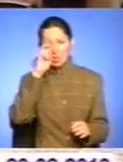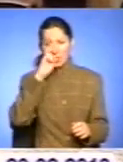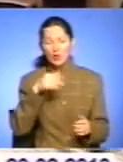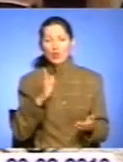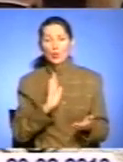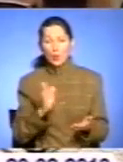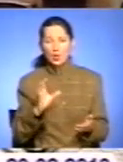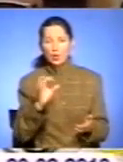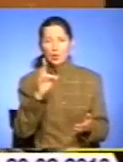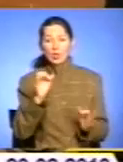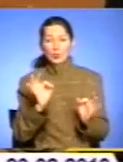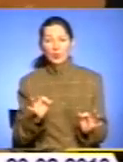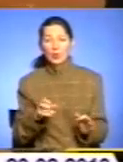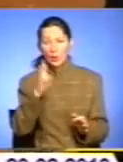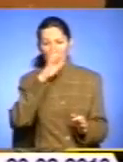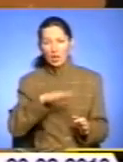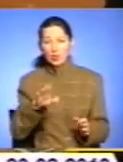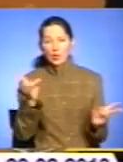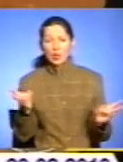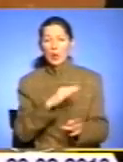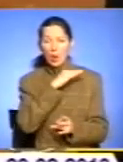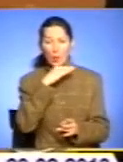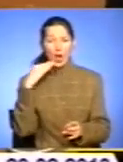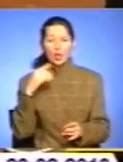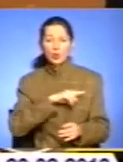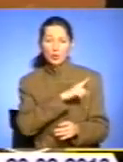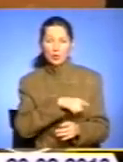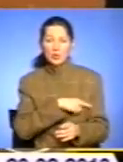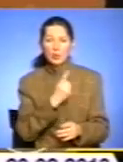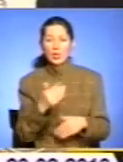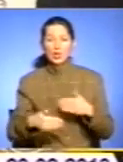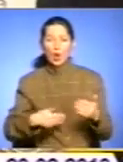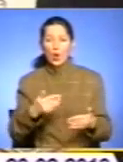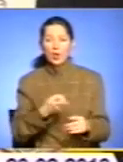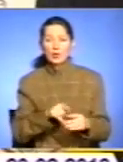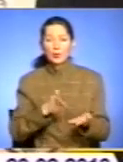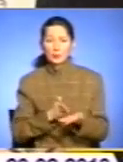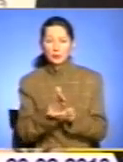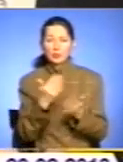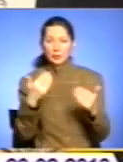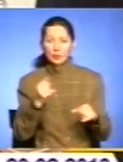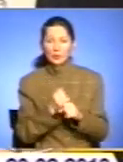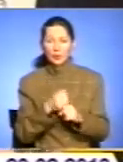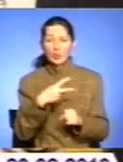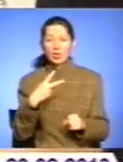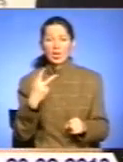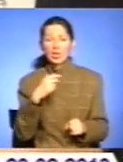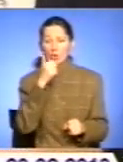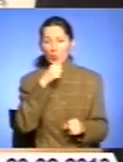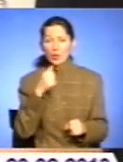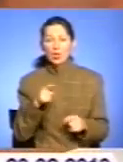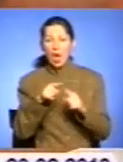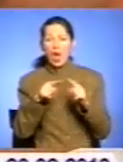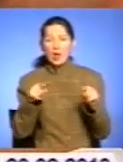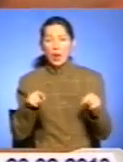країною, потрібно докласти чимало зусиль. Та перші кроки у цьому напрямку уже зроблені. У 2013 році у рамках